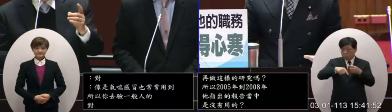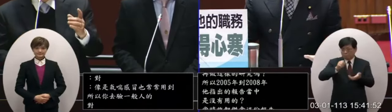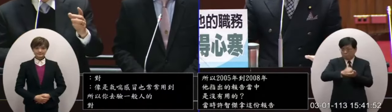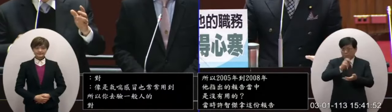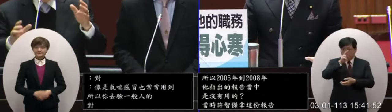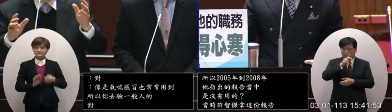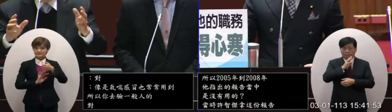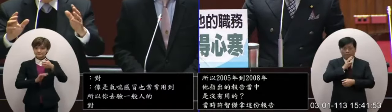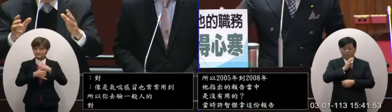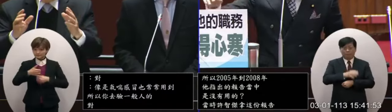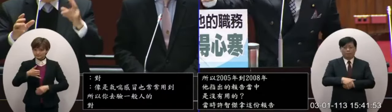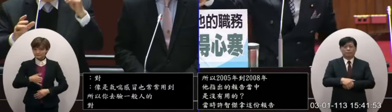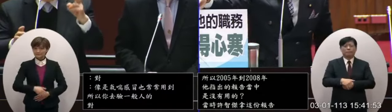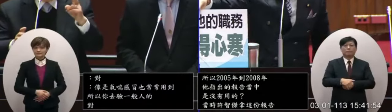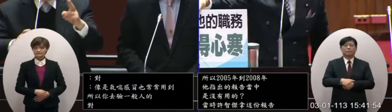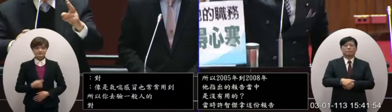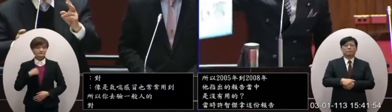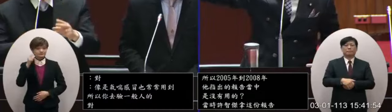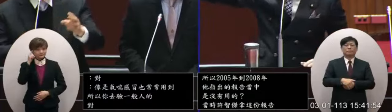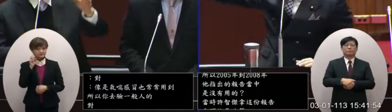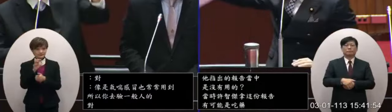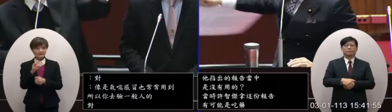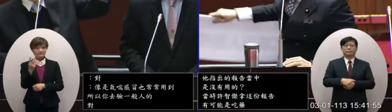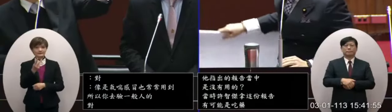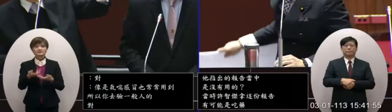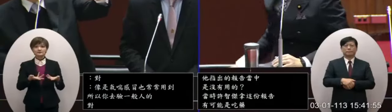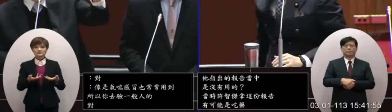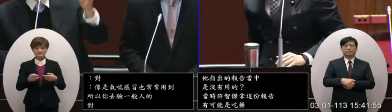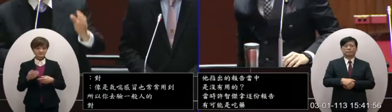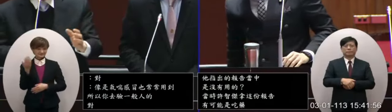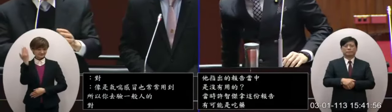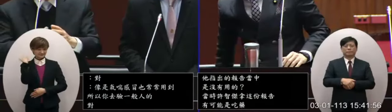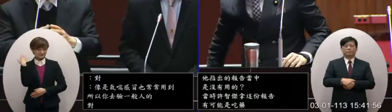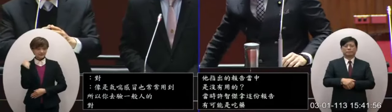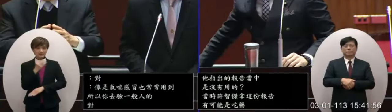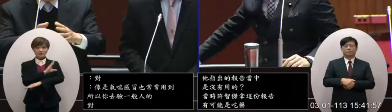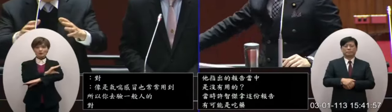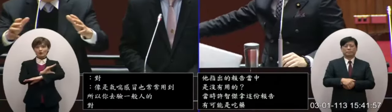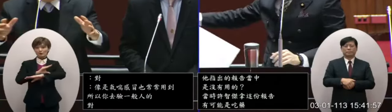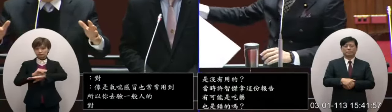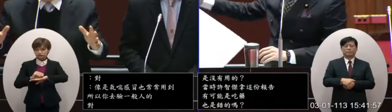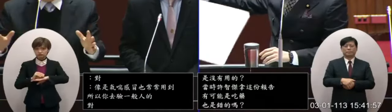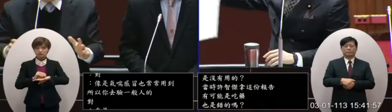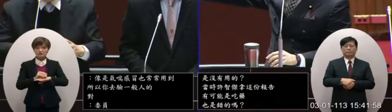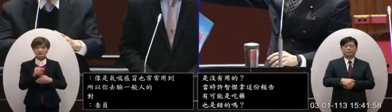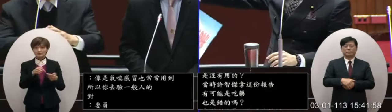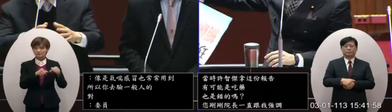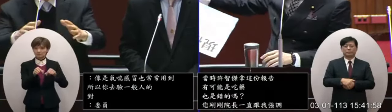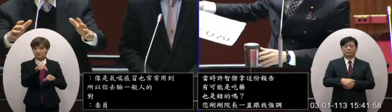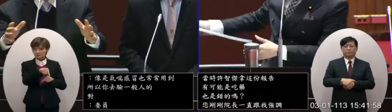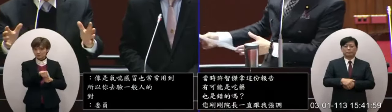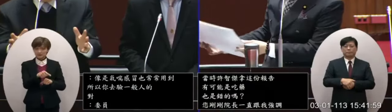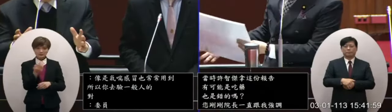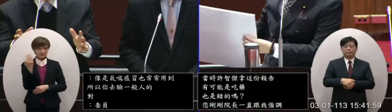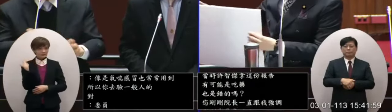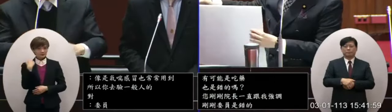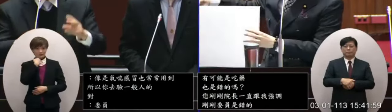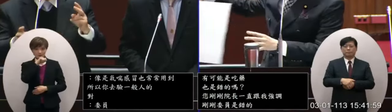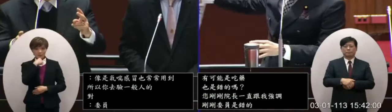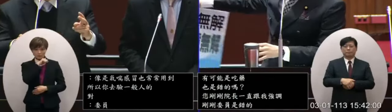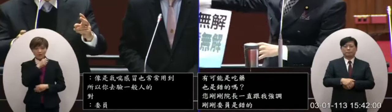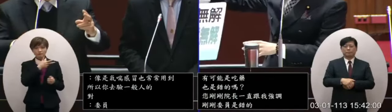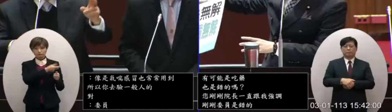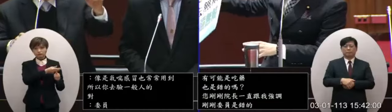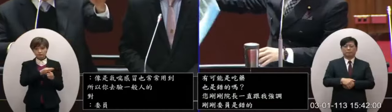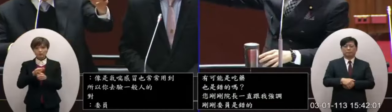的呢？ 委员，我要跟您讲两件事。第一件事情，那个时候瘦肉精都还有可能在台湾在使用哈。